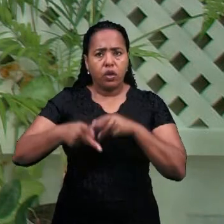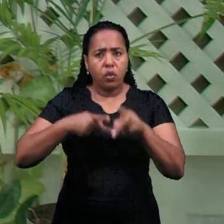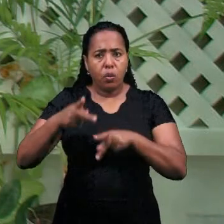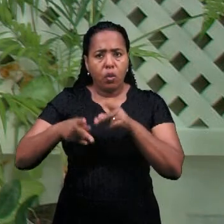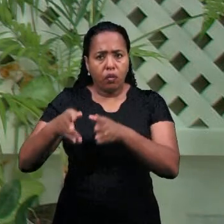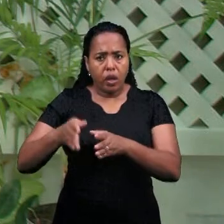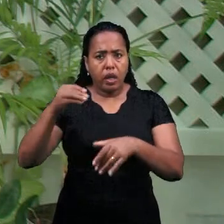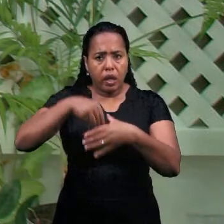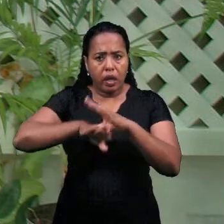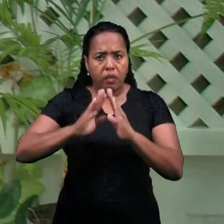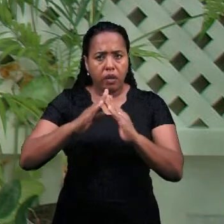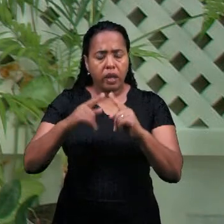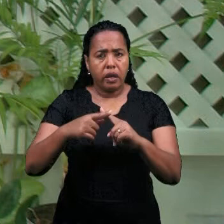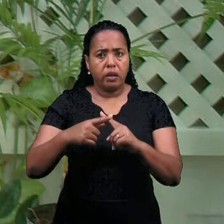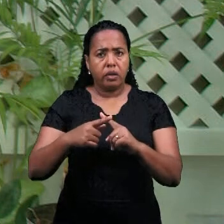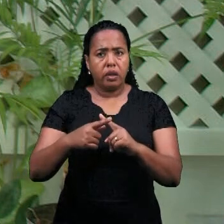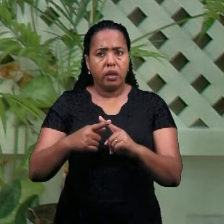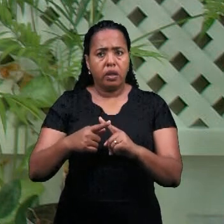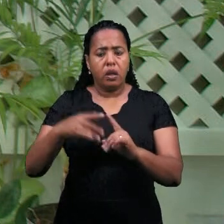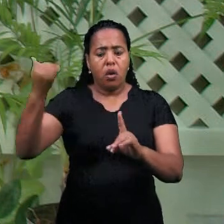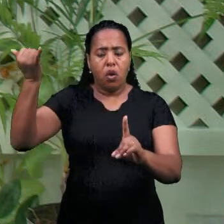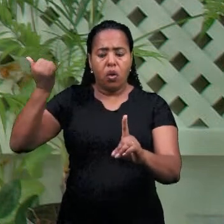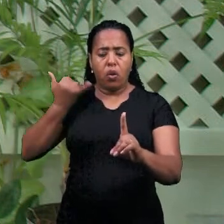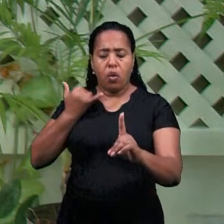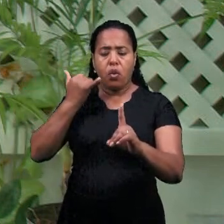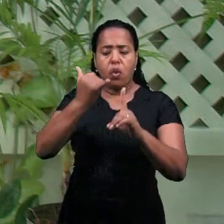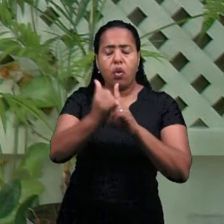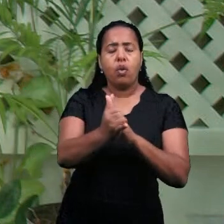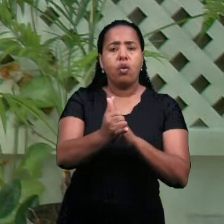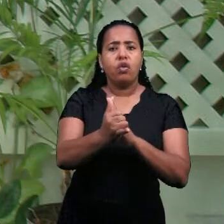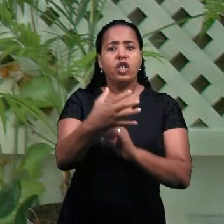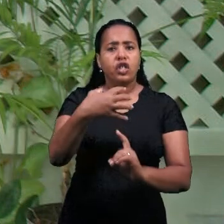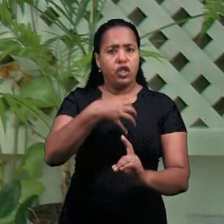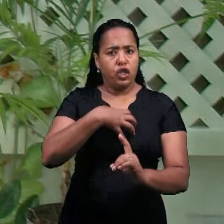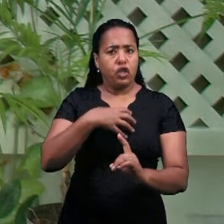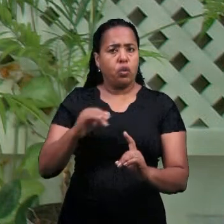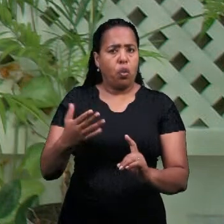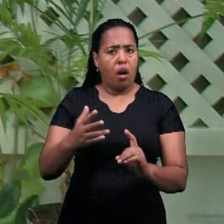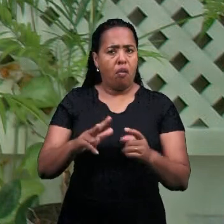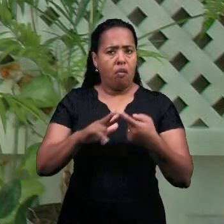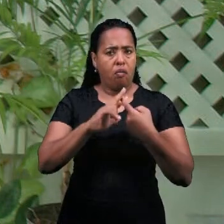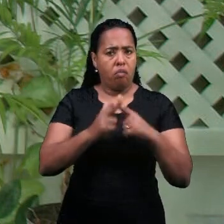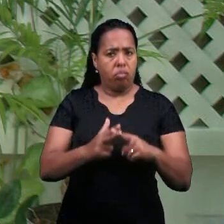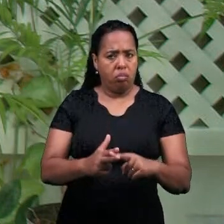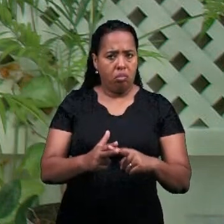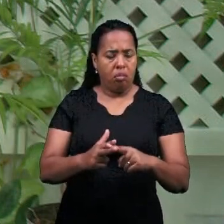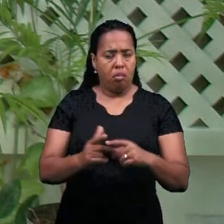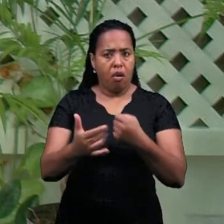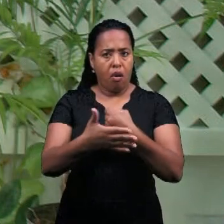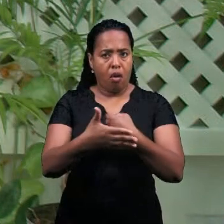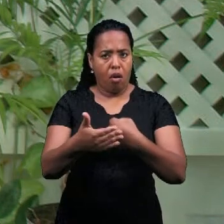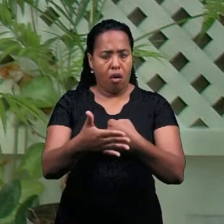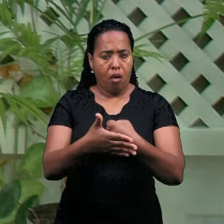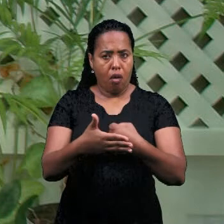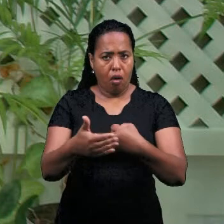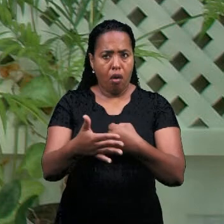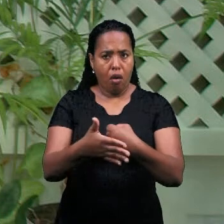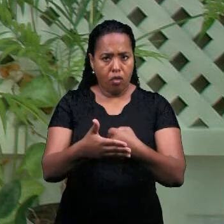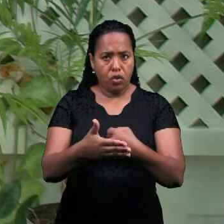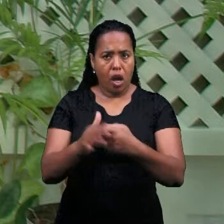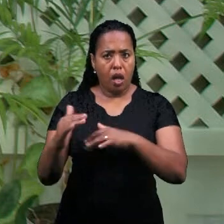une interprétation, n'est-ce pas? Quelle est l'interprétation? Dans quel sens? Elle exhorte, console et édifie.